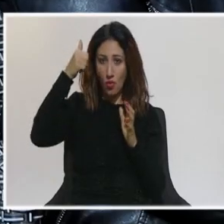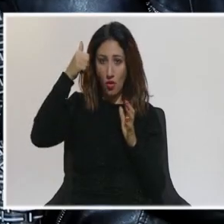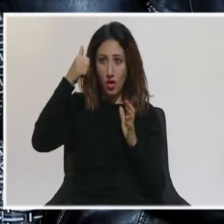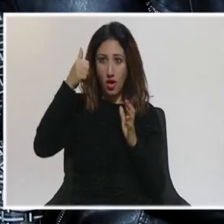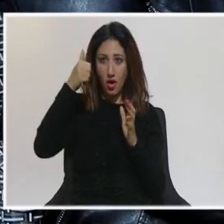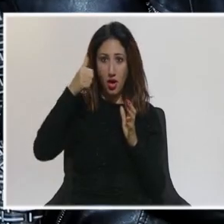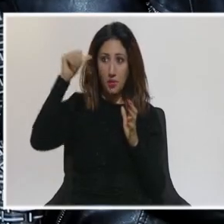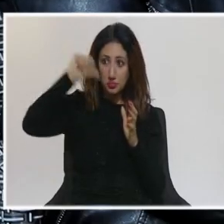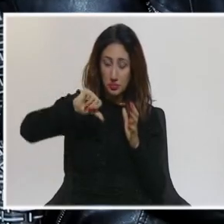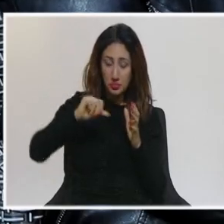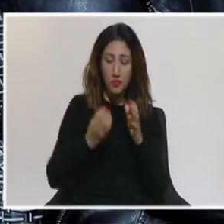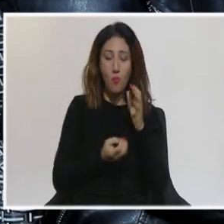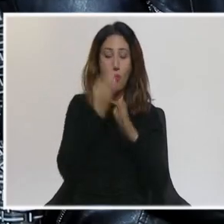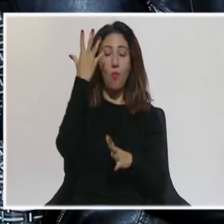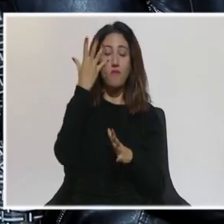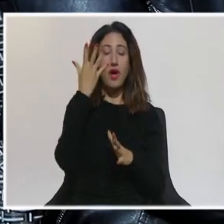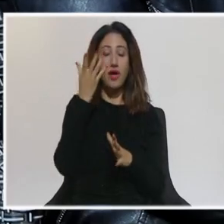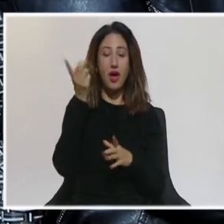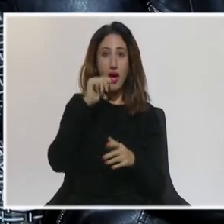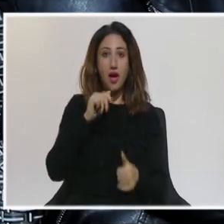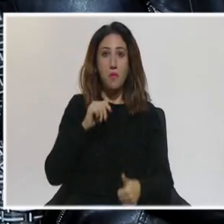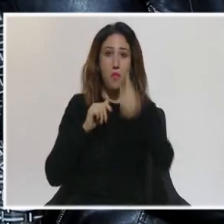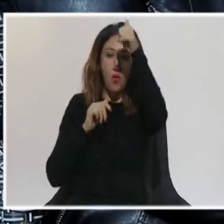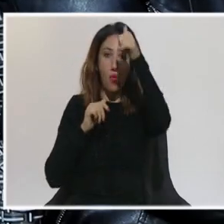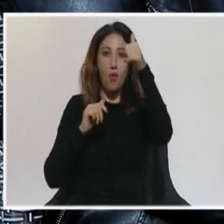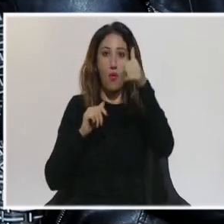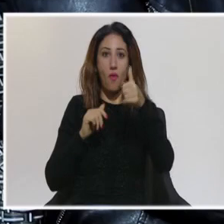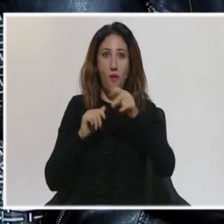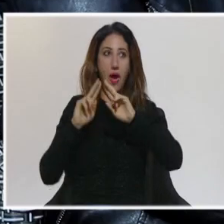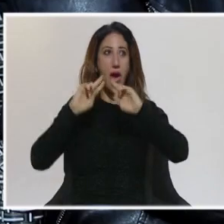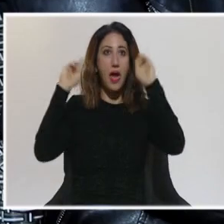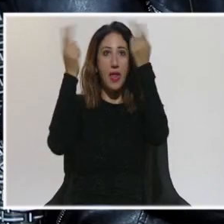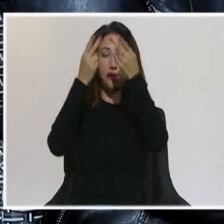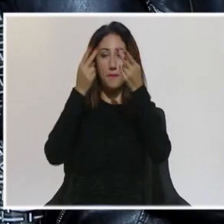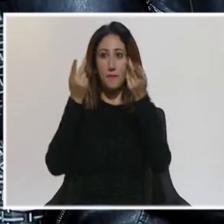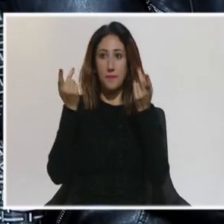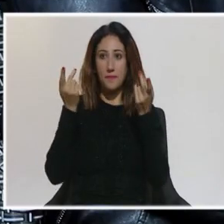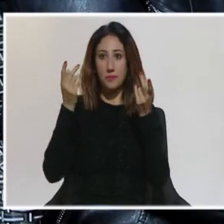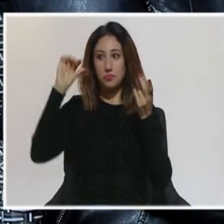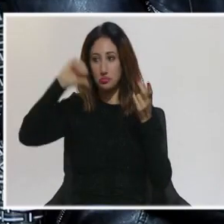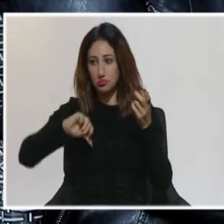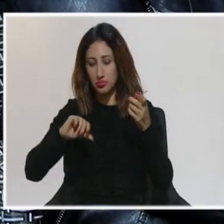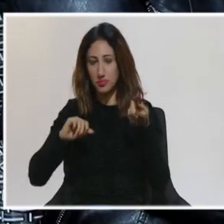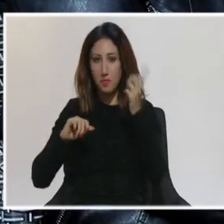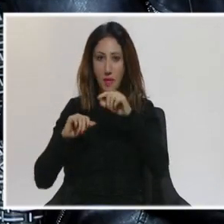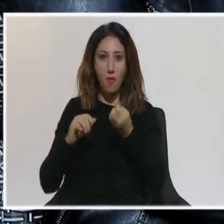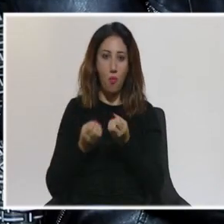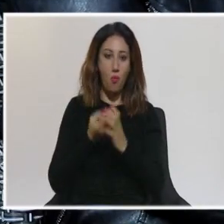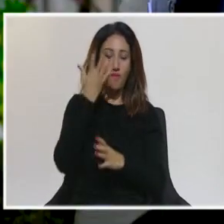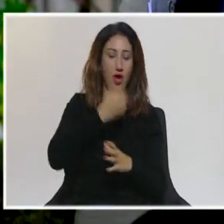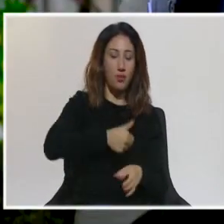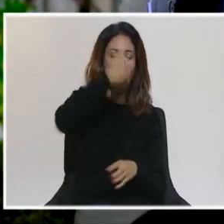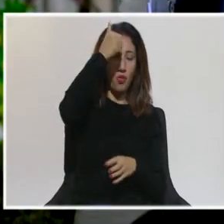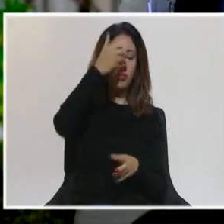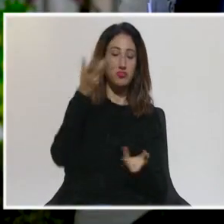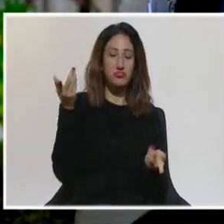يبقوا عاملين ماتش تحس ان دي فرقه ايه عالميه، تاني ماتش تلاقي حاجه للاسف. بس